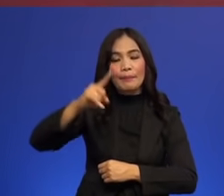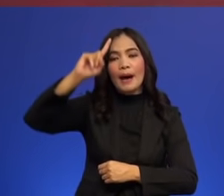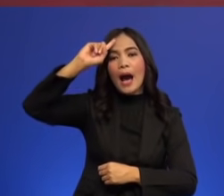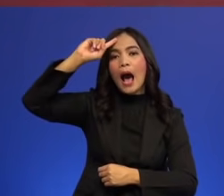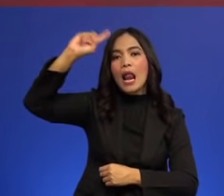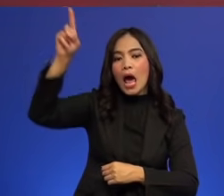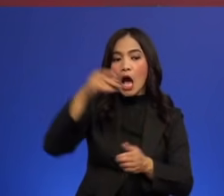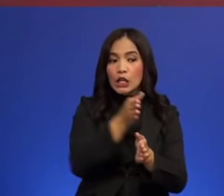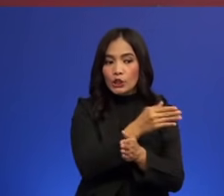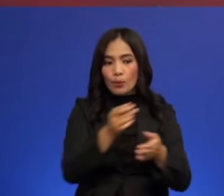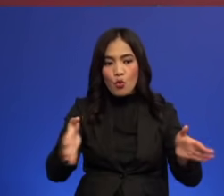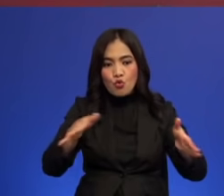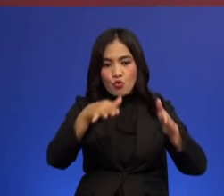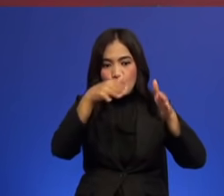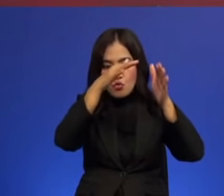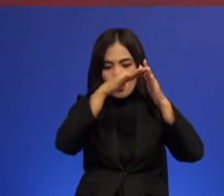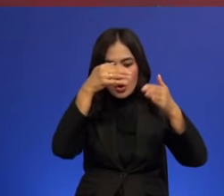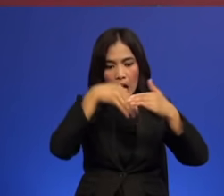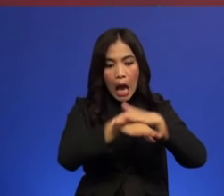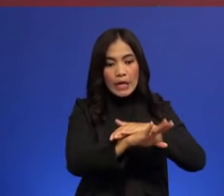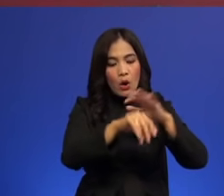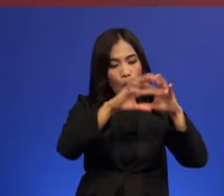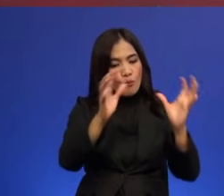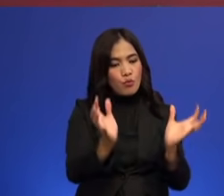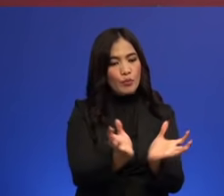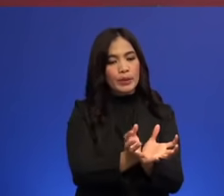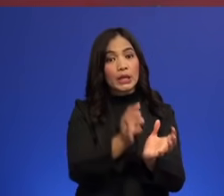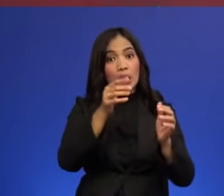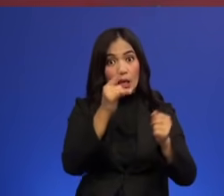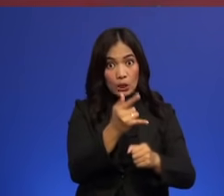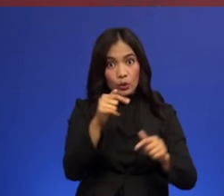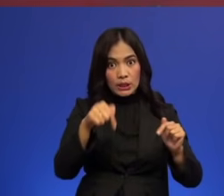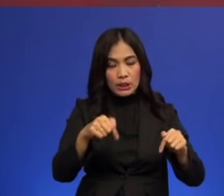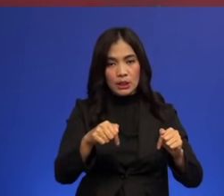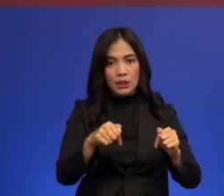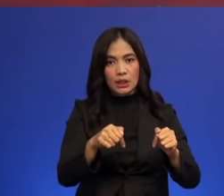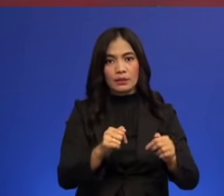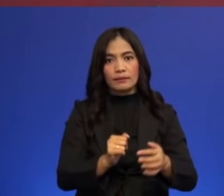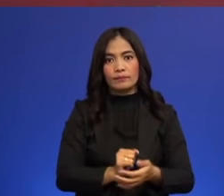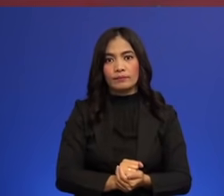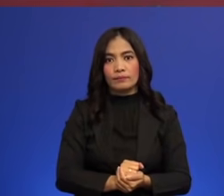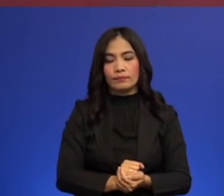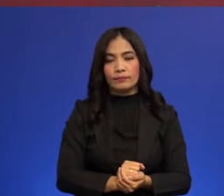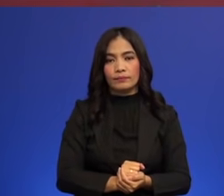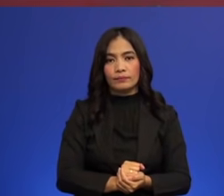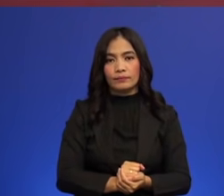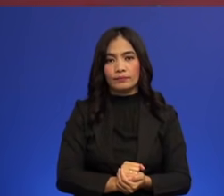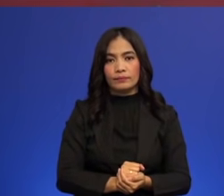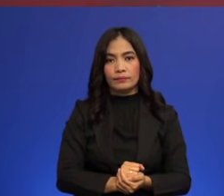Sebelum gunung-gunung dilahirkan dan bumi dan dunia diperanakkan.